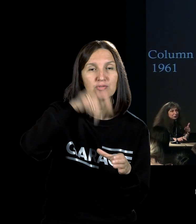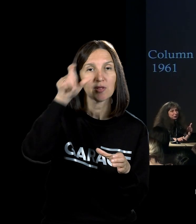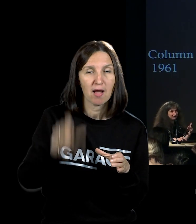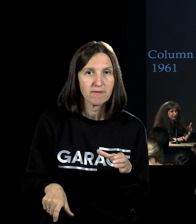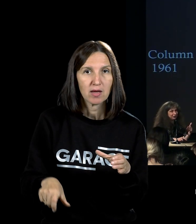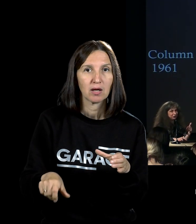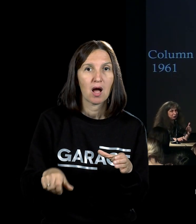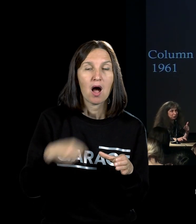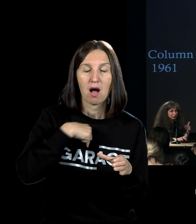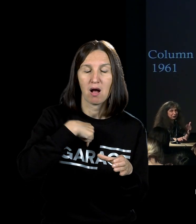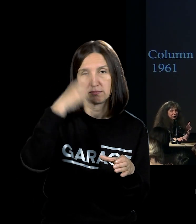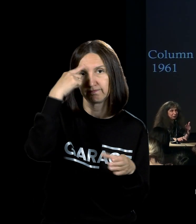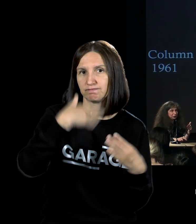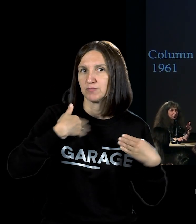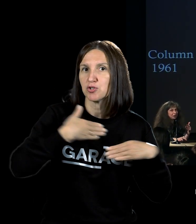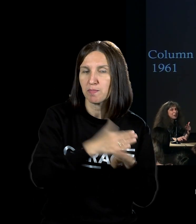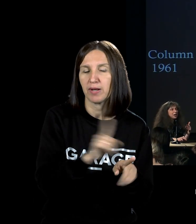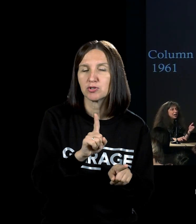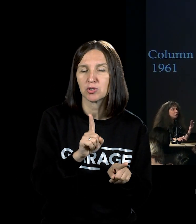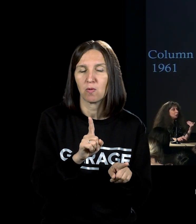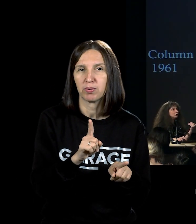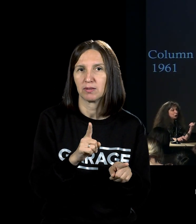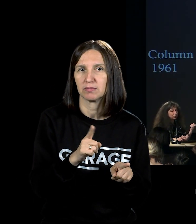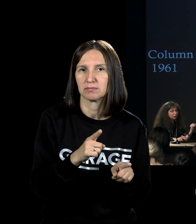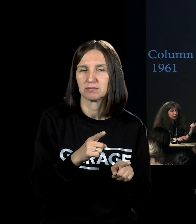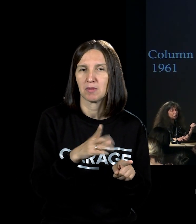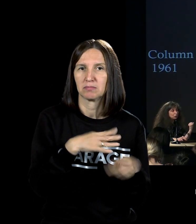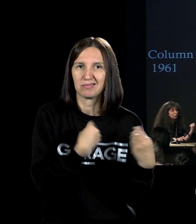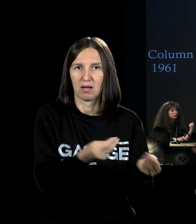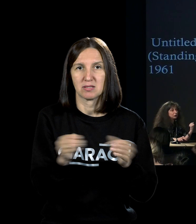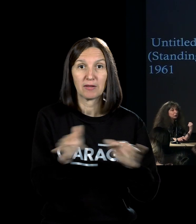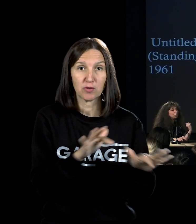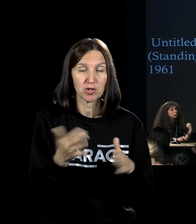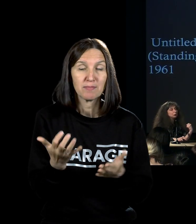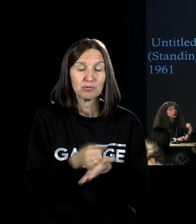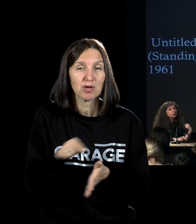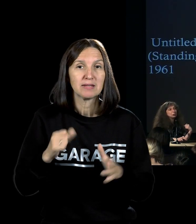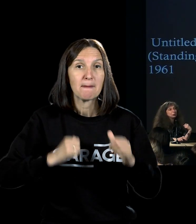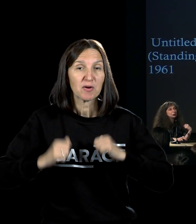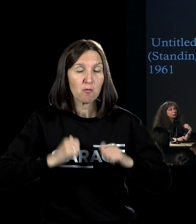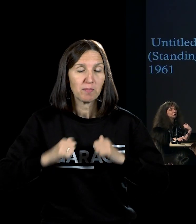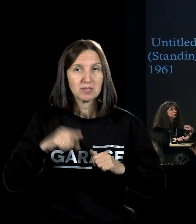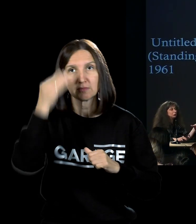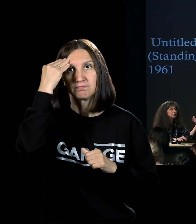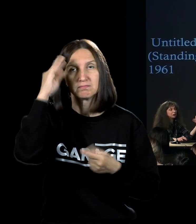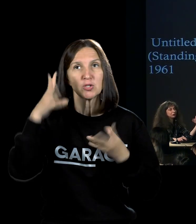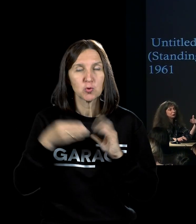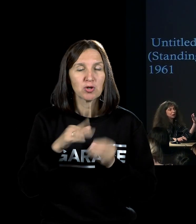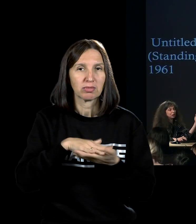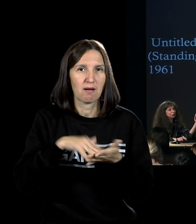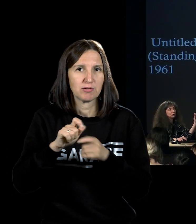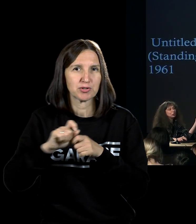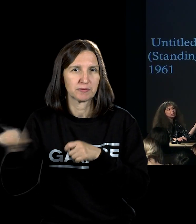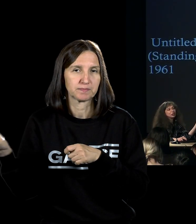который расшибается, когда, чтобы привести ее в движение. Это тот сюжет с перформансом, с которым он будет работать. Потом